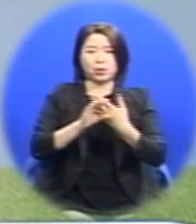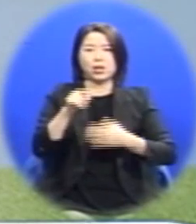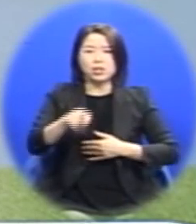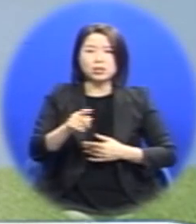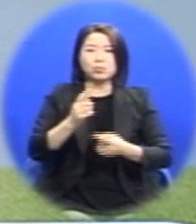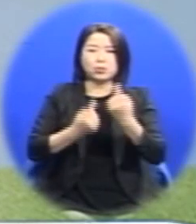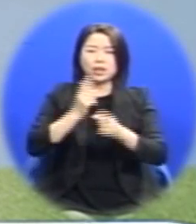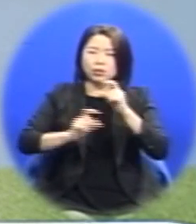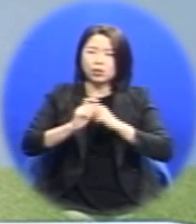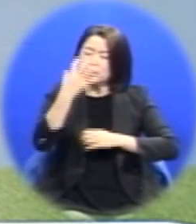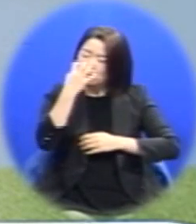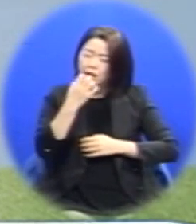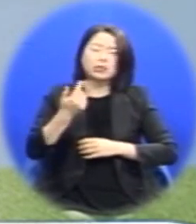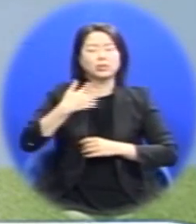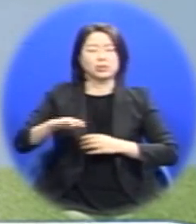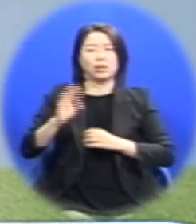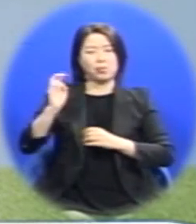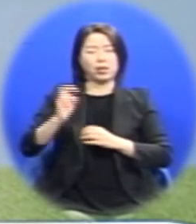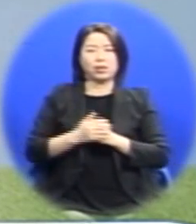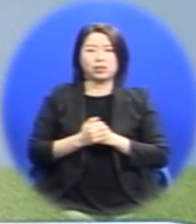더 비참한 일은 없을 겁니다.